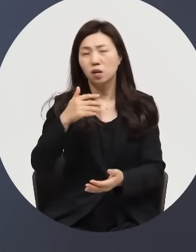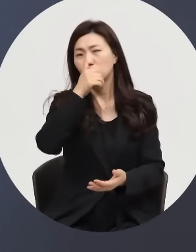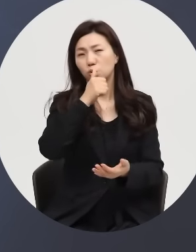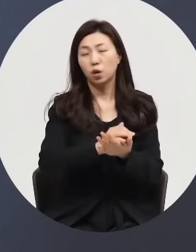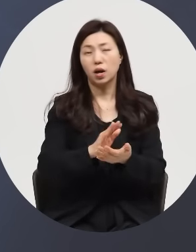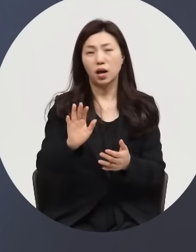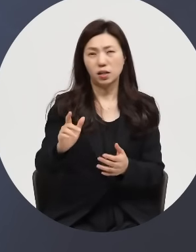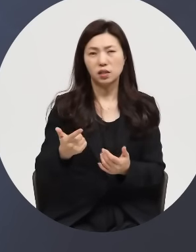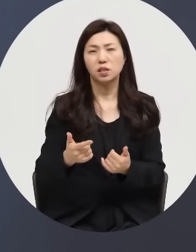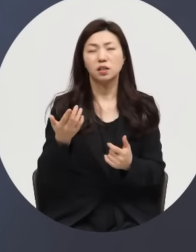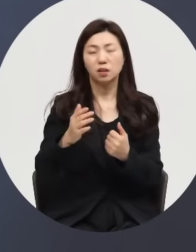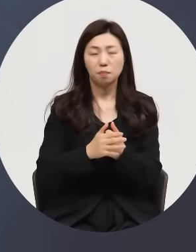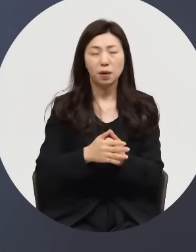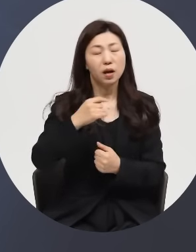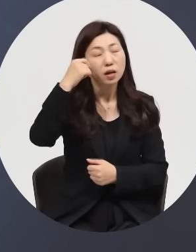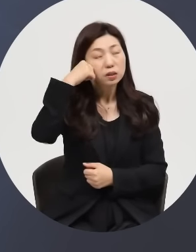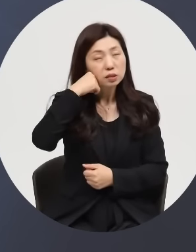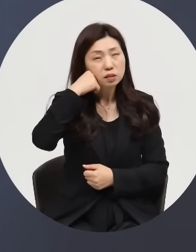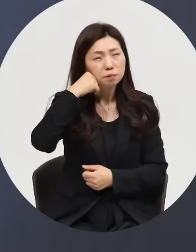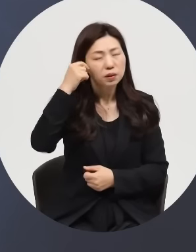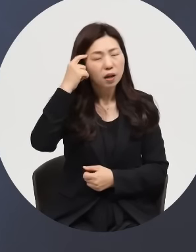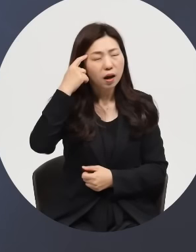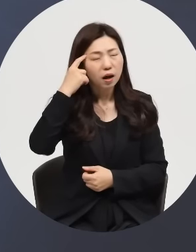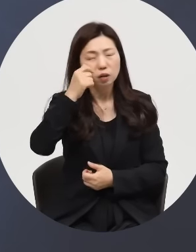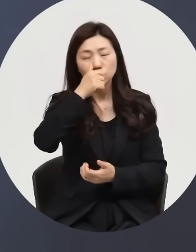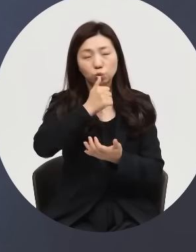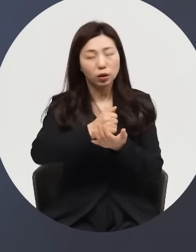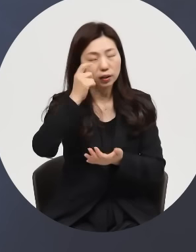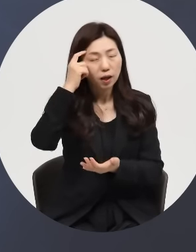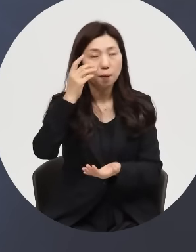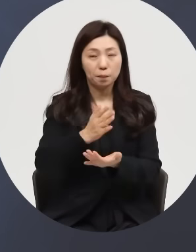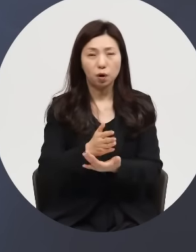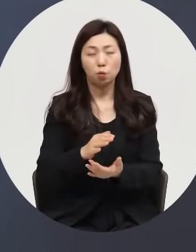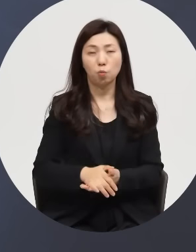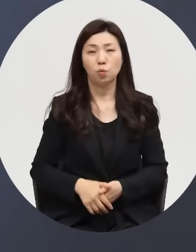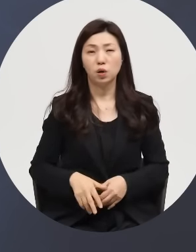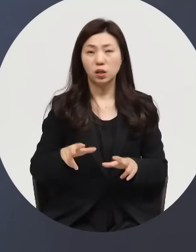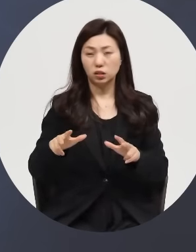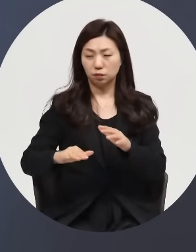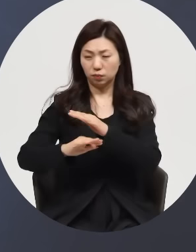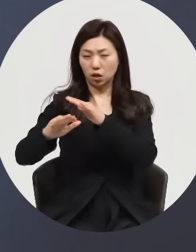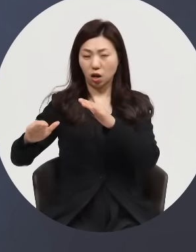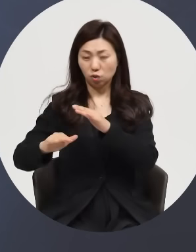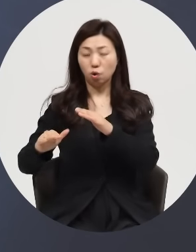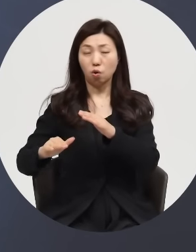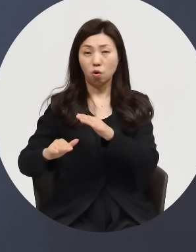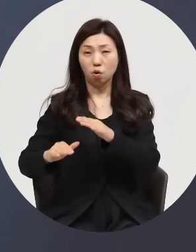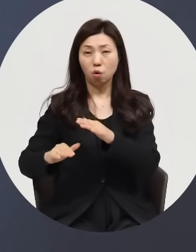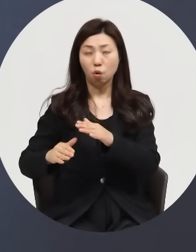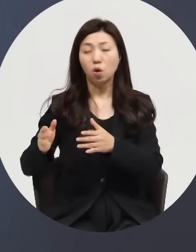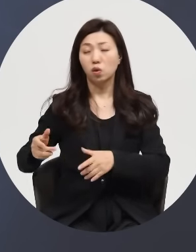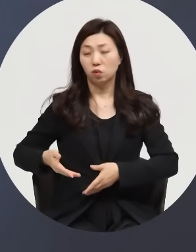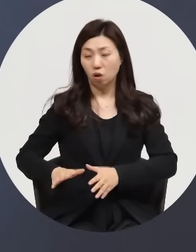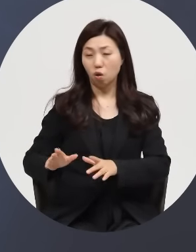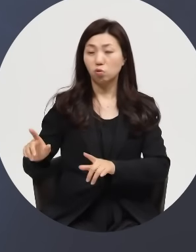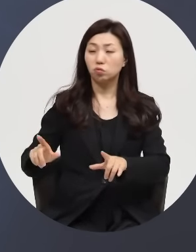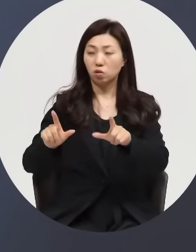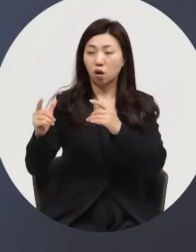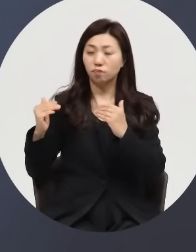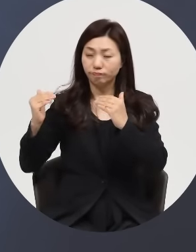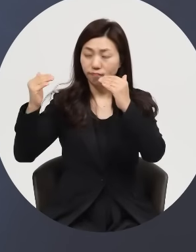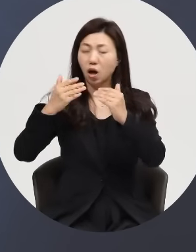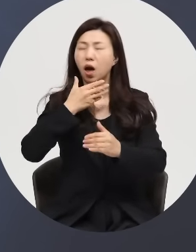그러니까 그런 죄의식을 갖지 말고 이런 가정에서 태어나서 이렇게 자란 나도 행복하게 살 수가